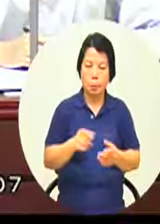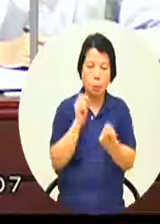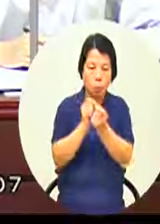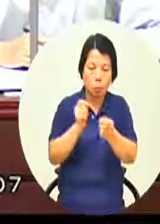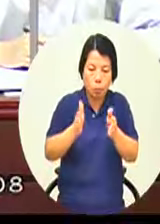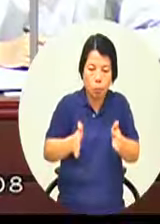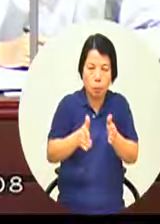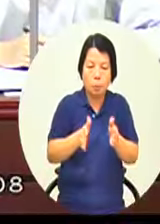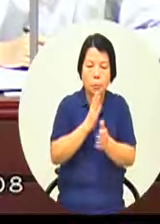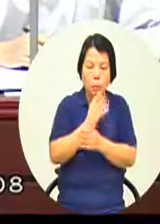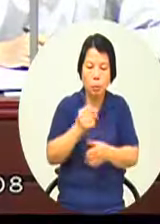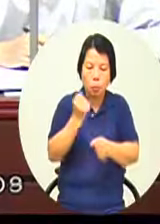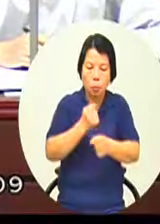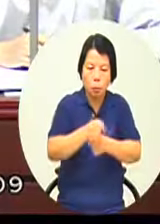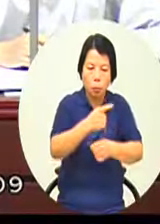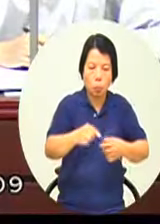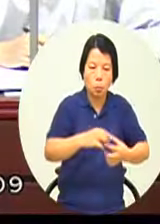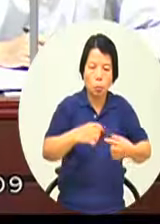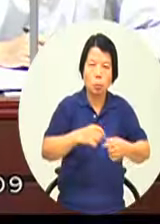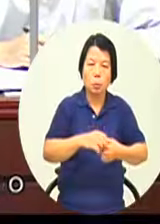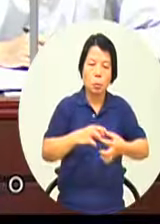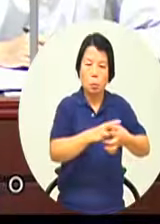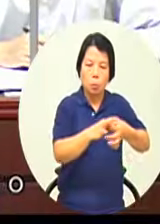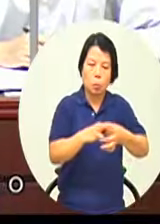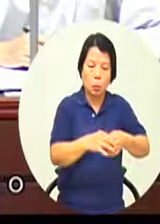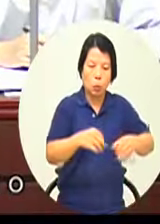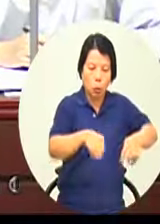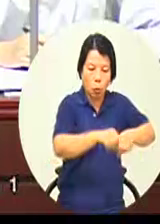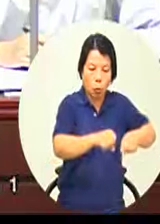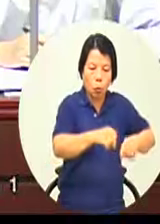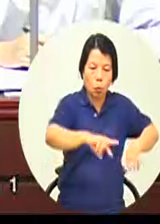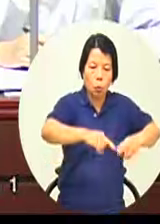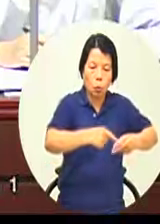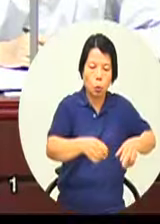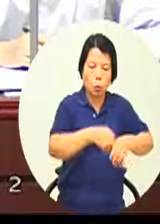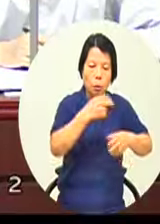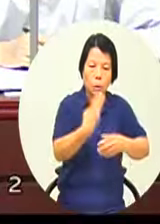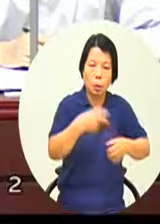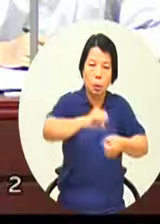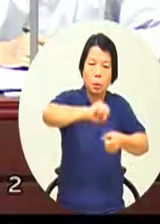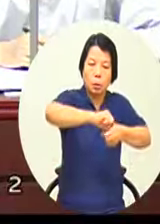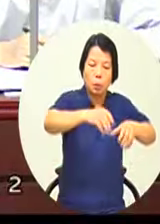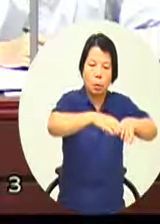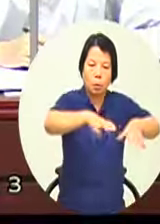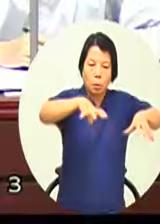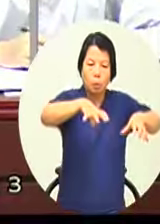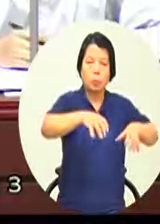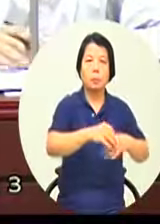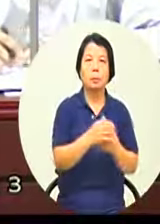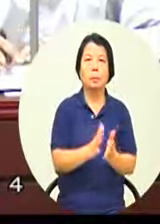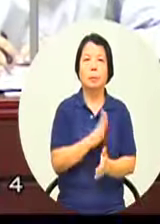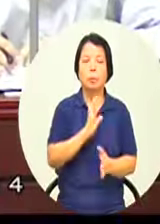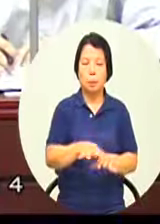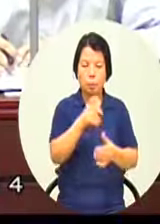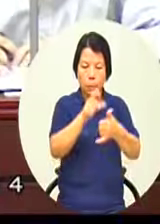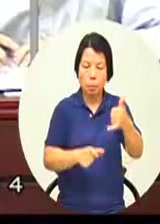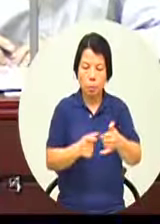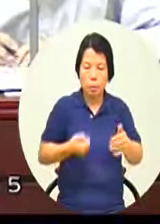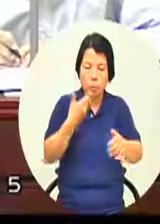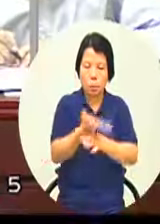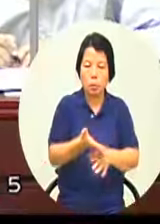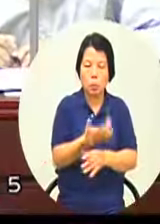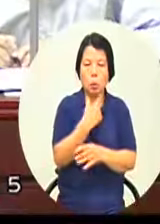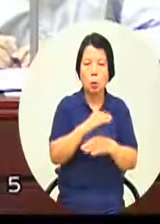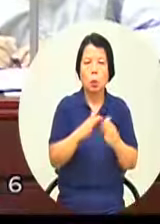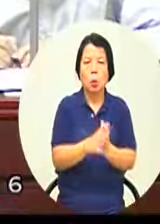就是做这个连通管，要把它修复然后加大。那目前这个案子我们发包流标两